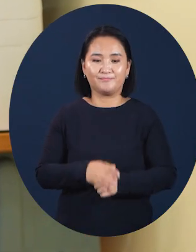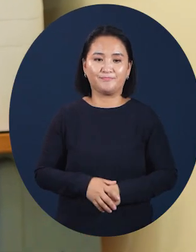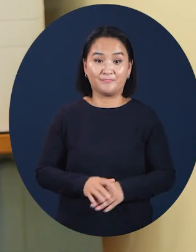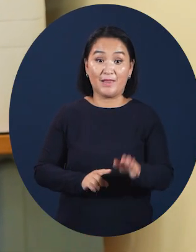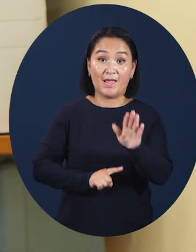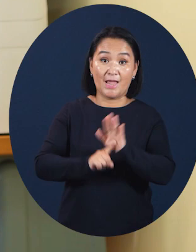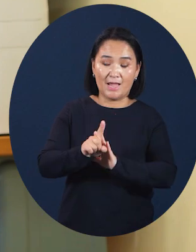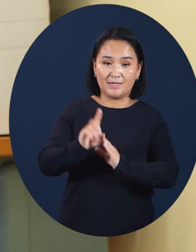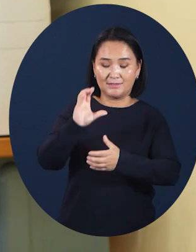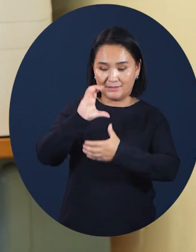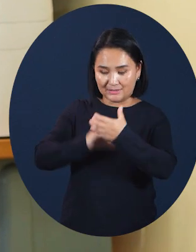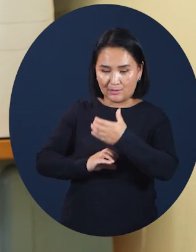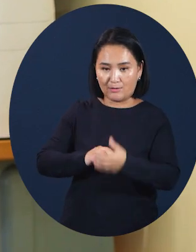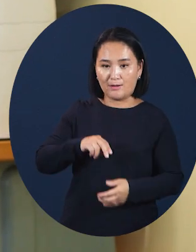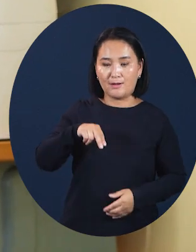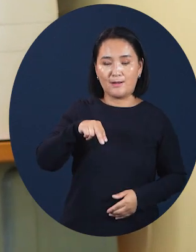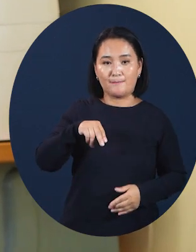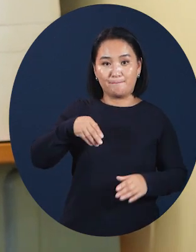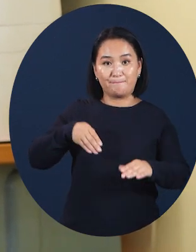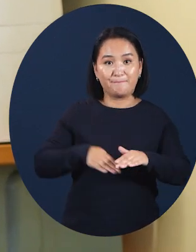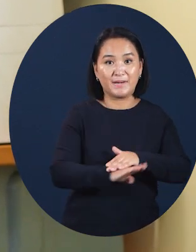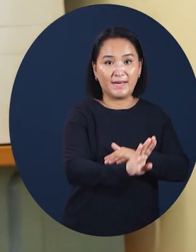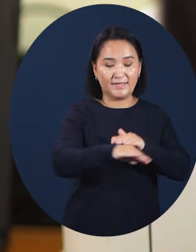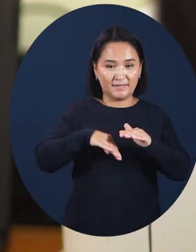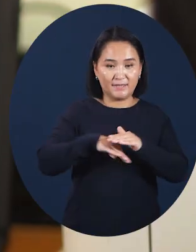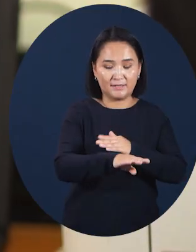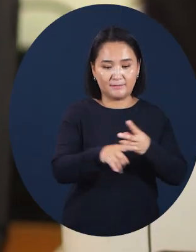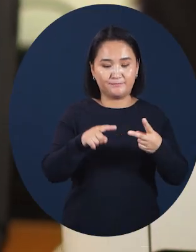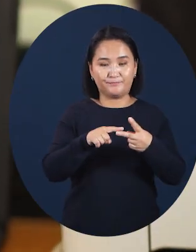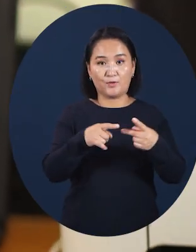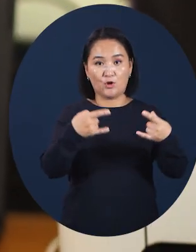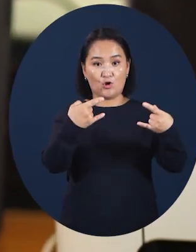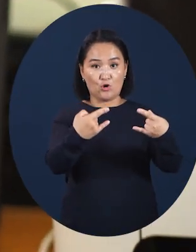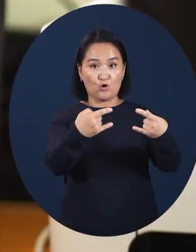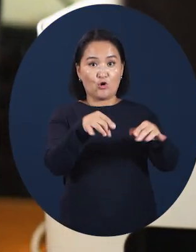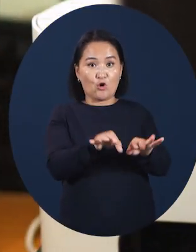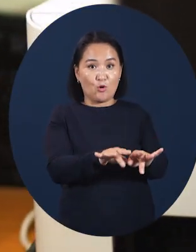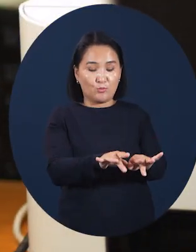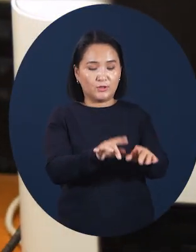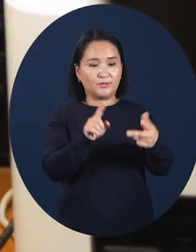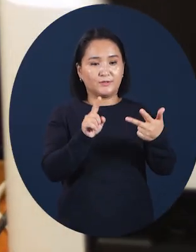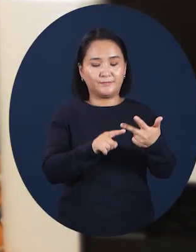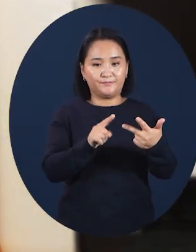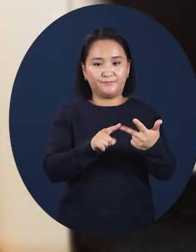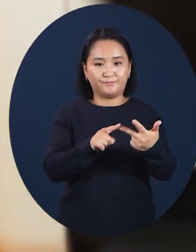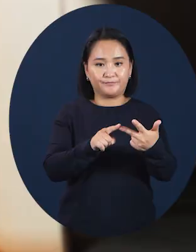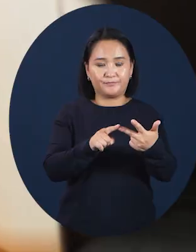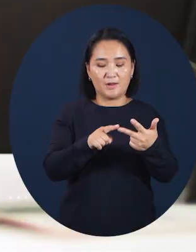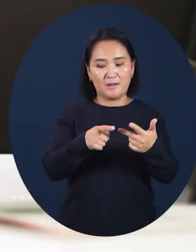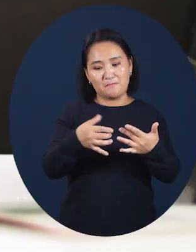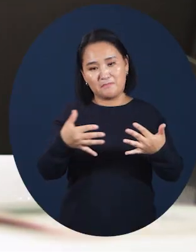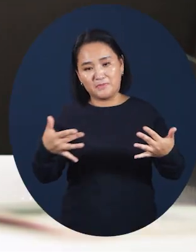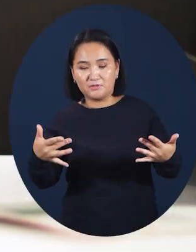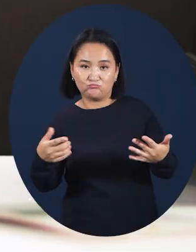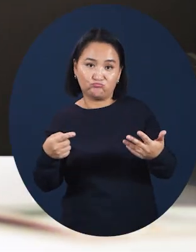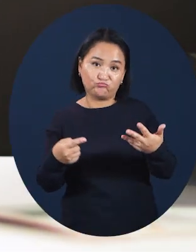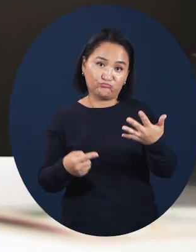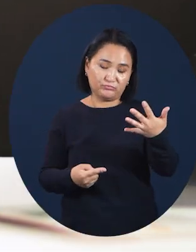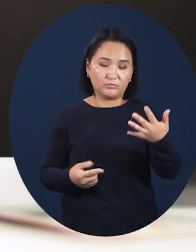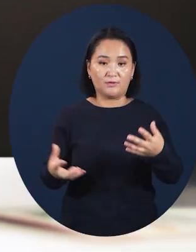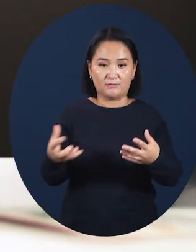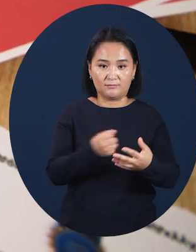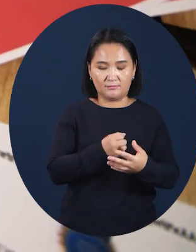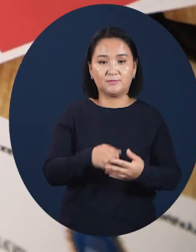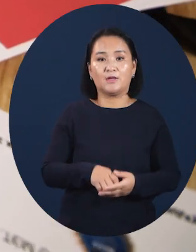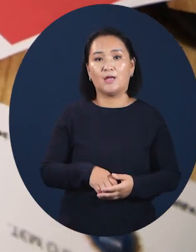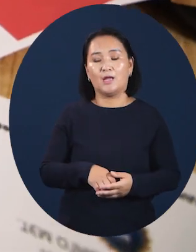санхүүжил дээр бид нар принтер, компьютер, тэгээ зургийн нөгөө нэг жижиг сажиг дагалтдах хэрэгслүүд авсан. Сүүлд нь